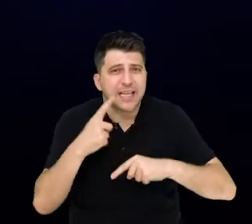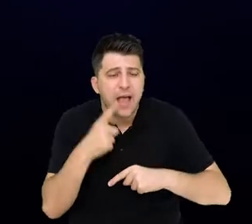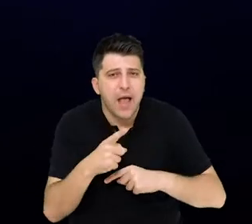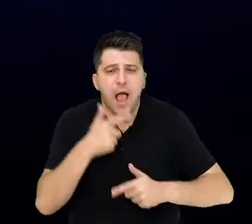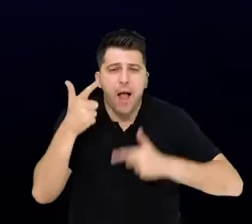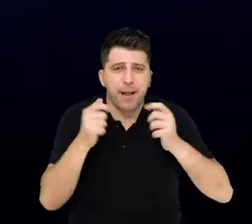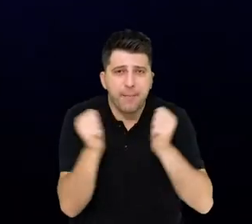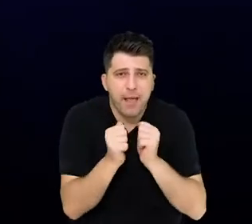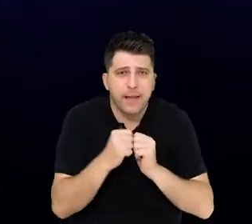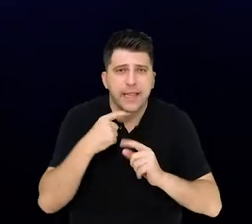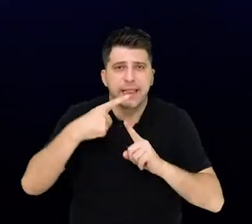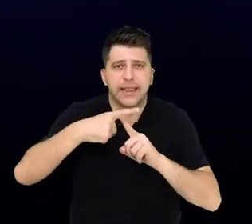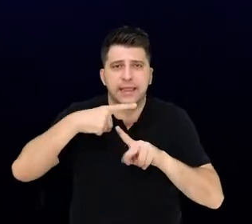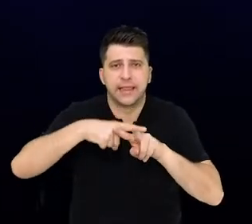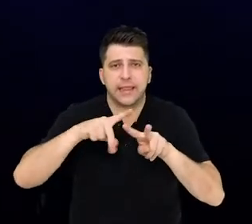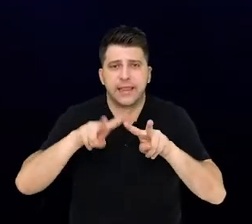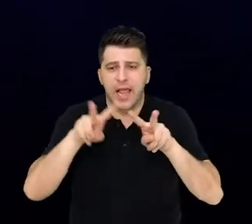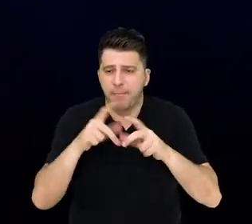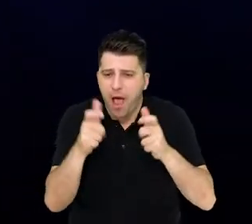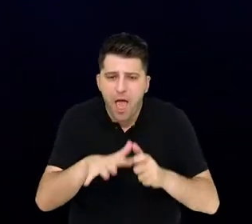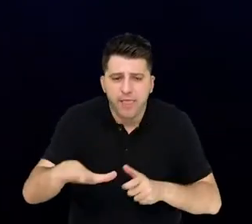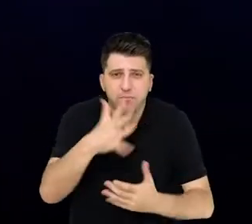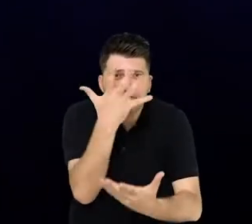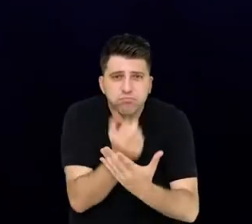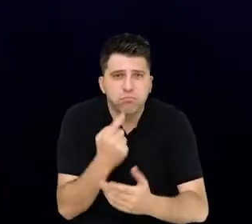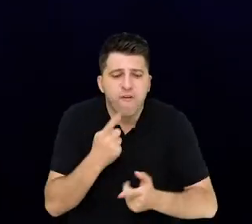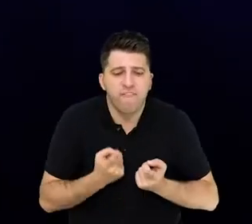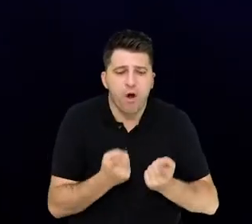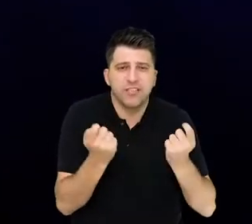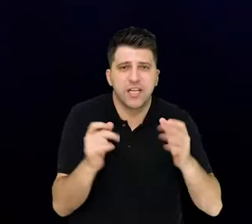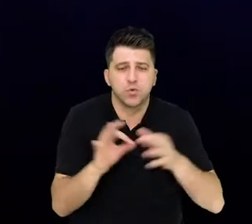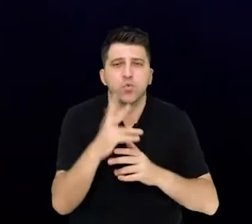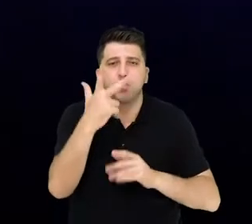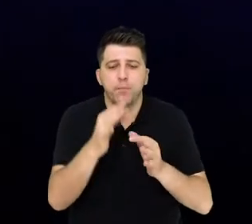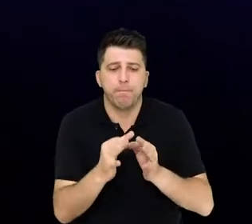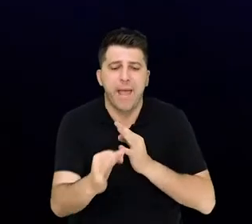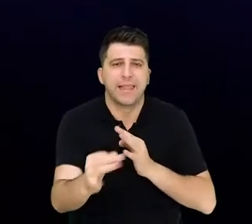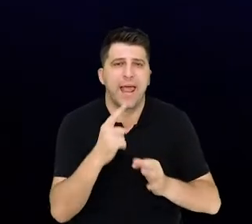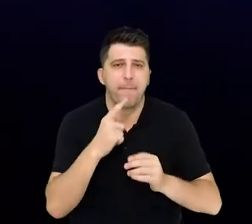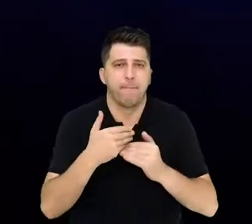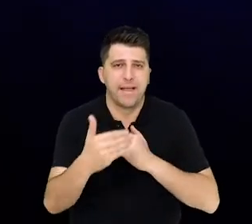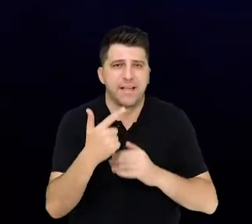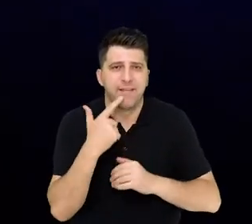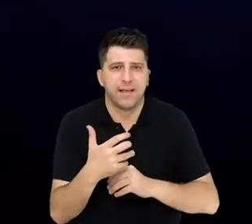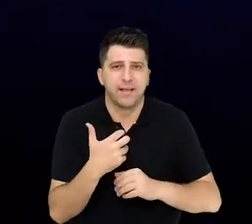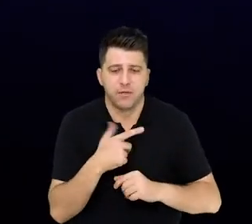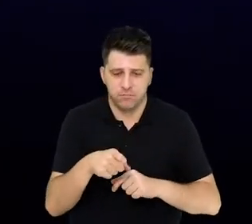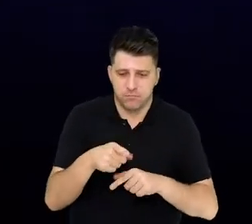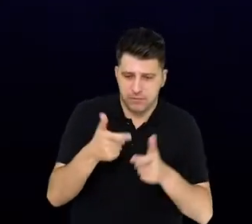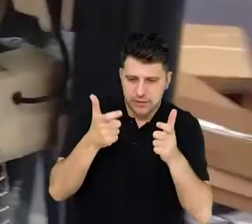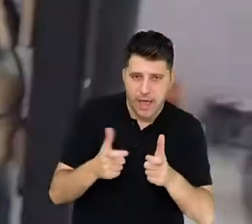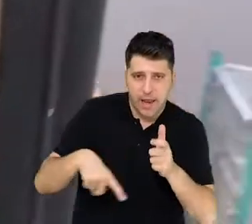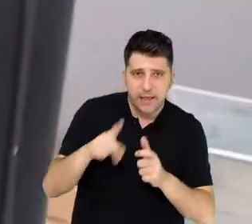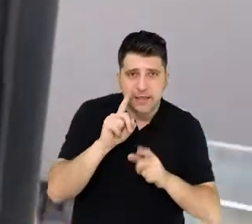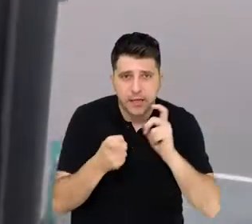uyumlu kameralar ile tanımlamış olduğumuz alanlarda forklift ile çalışan arasında 3 metre zon mesafesinde varlık yokluk tespiti